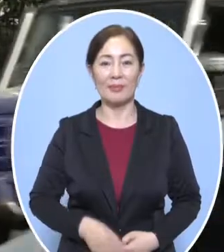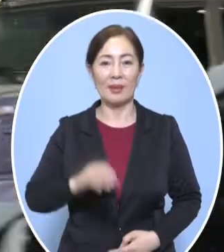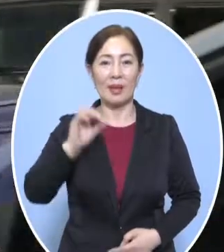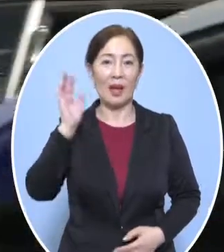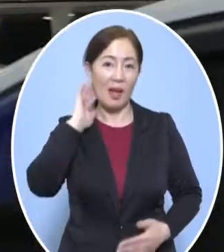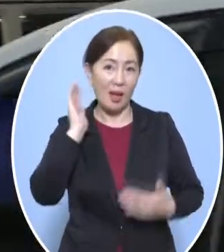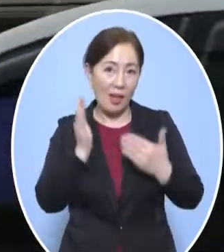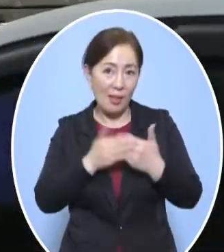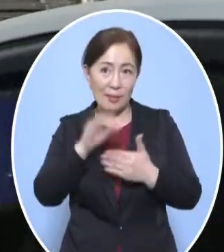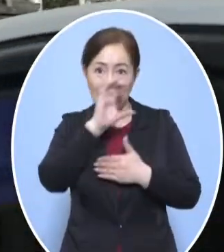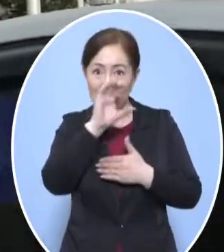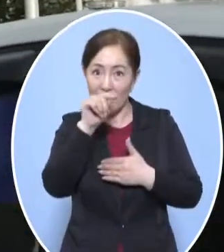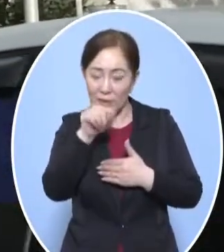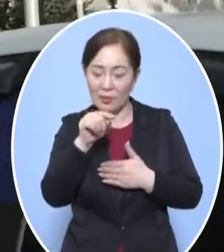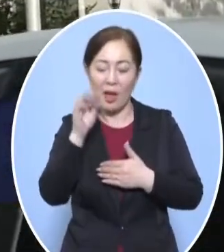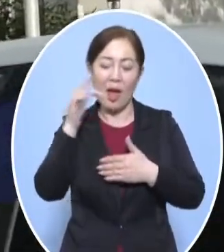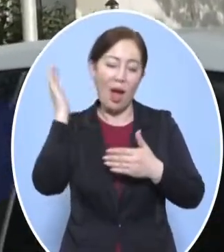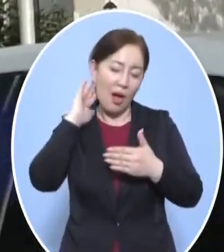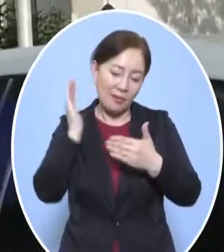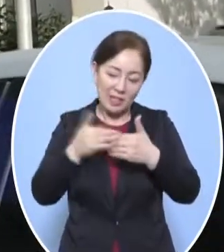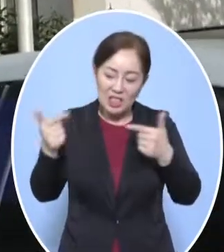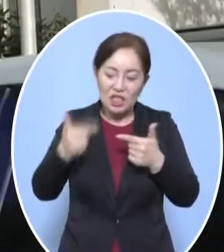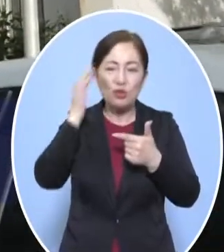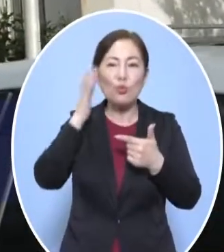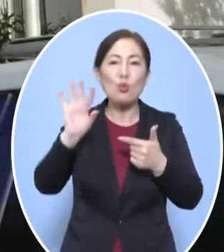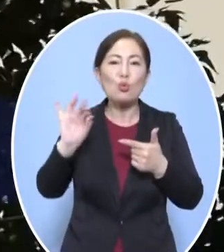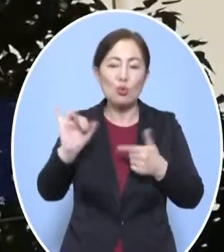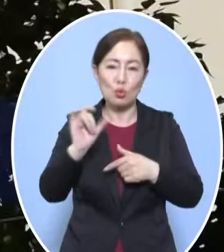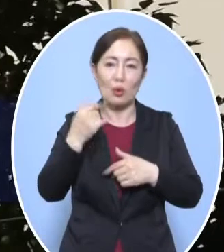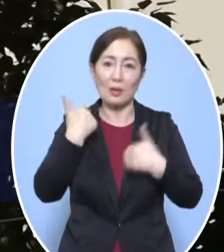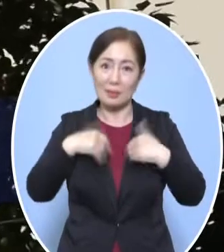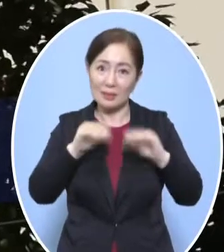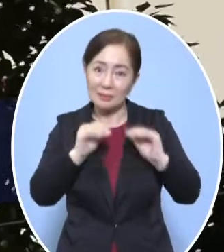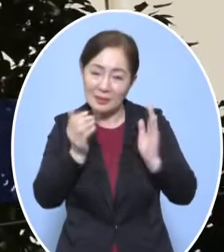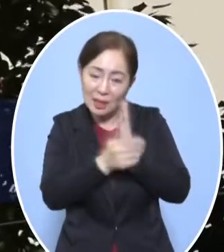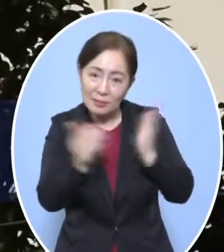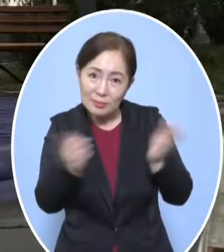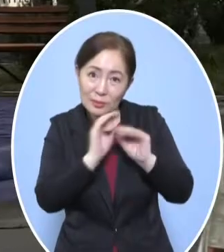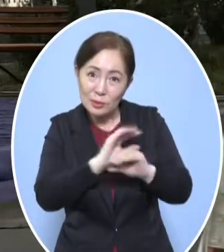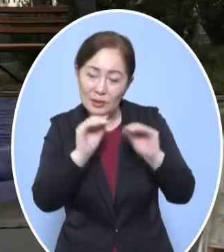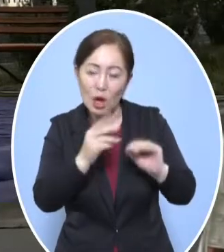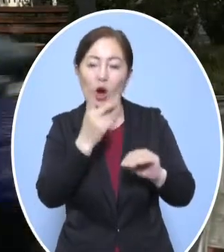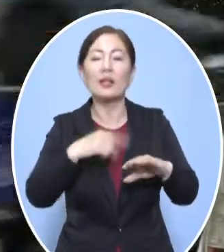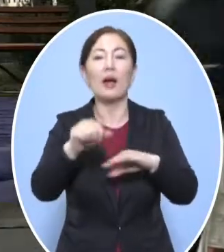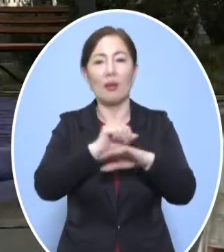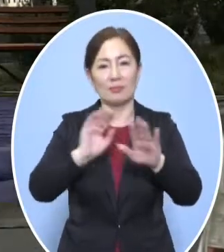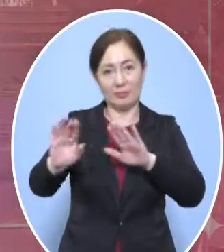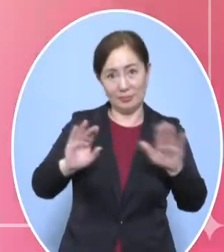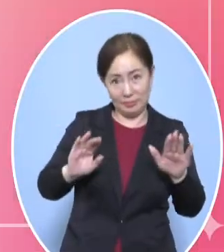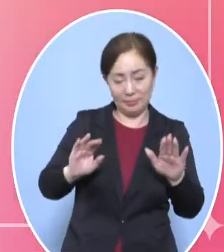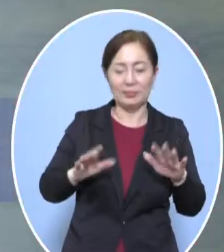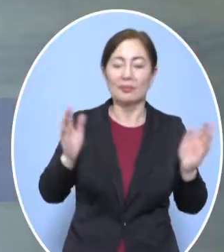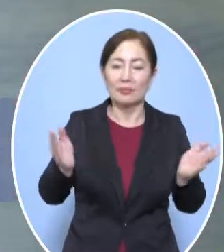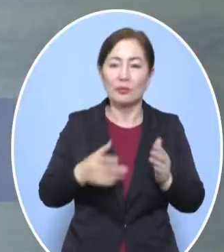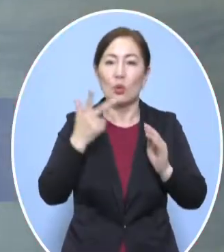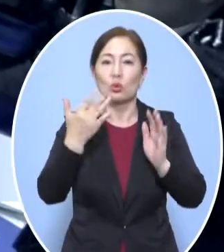Авилгатай тэмцэх газраас авилгын эсрэг бодлого үйл ажиллагаа, сургагч багш нарыг чадваржуулах сургалтыг 21 аймагт авилгын эсрэг сургалт сурчлагаа явуулах 37 сургагч